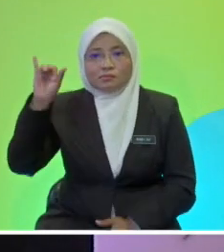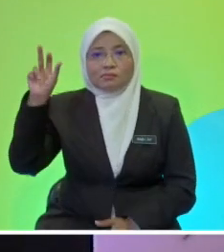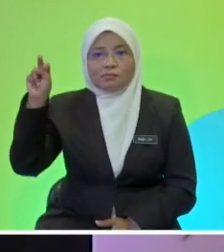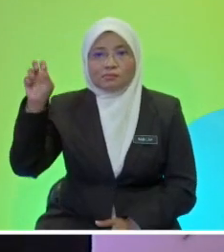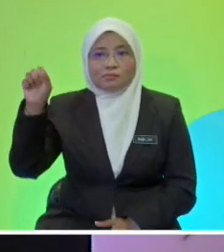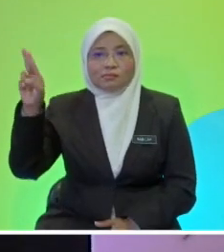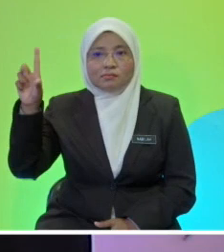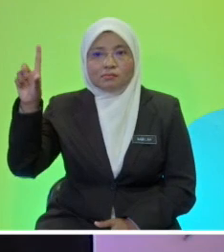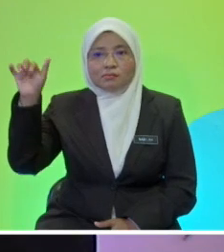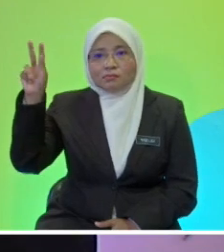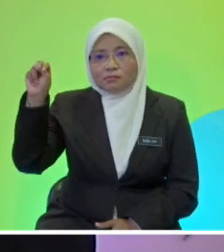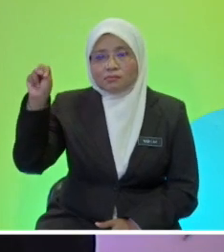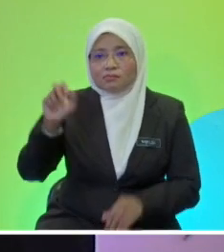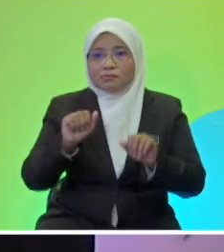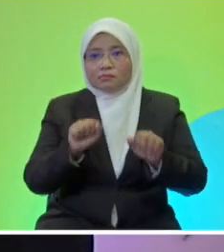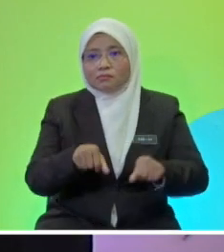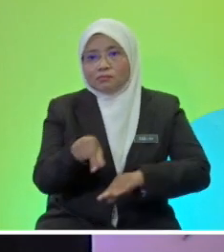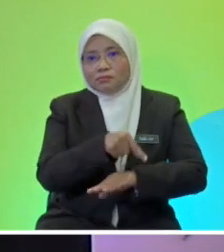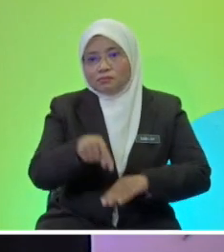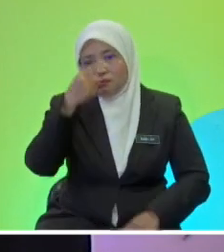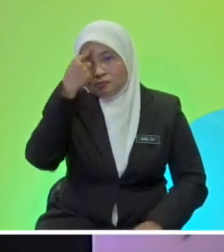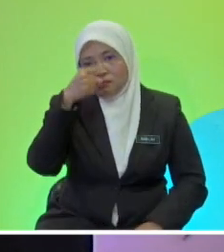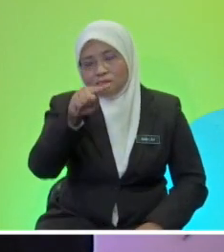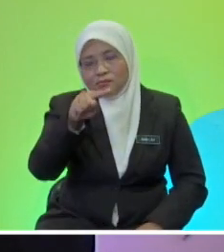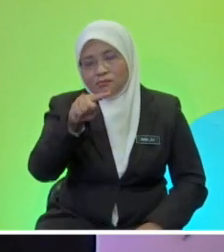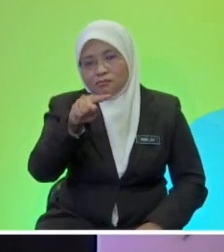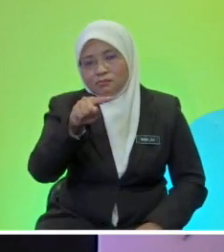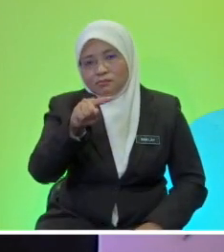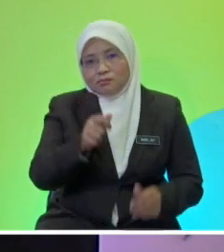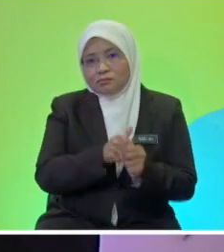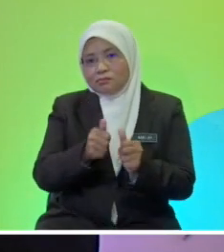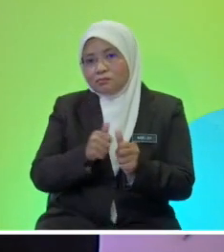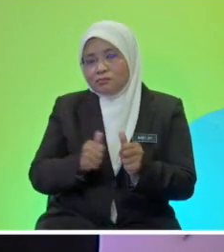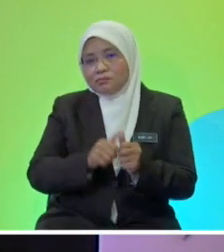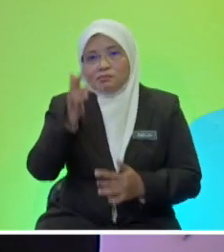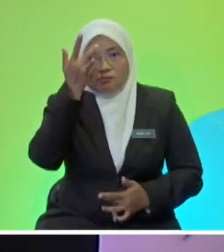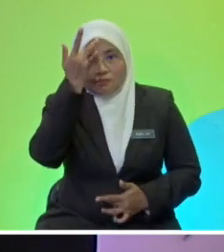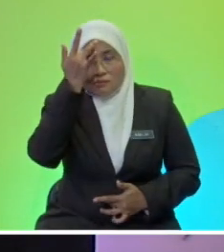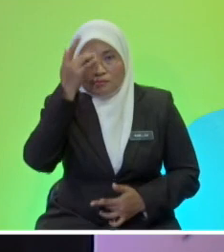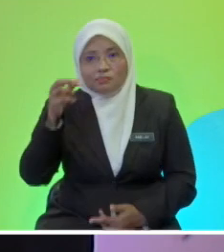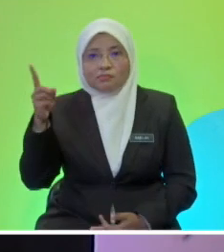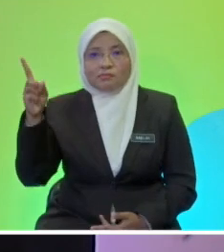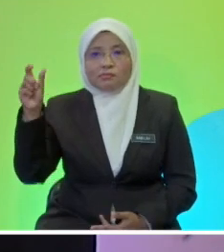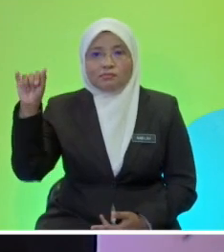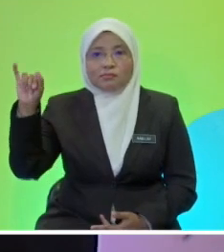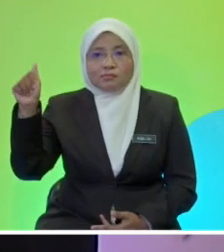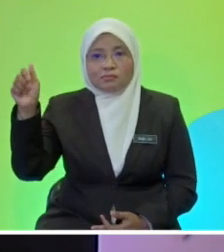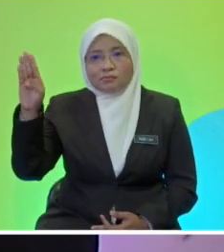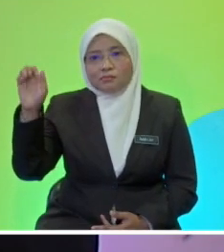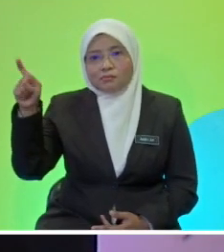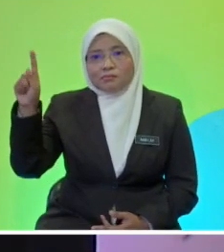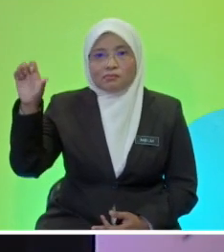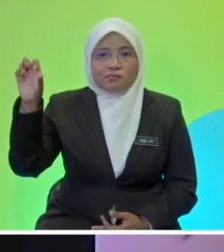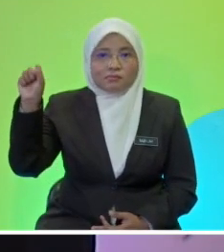untuk kegunaan manusia di mana untuk mengelakkan penyakit diabetes melitus Oke dan saya juga